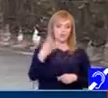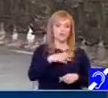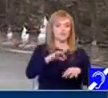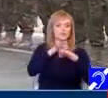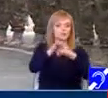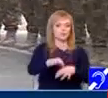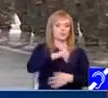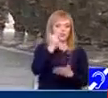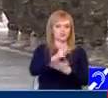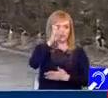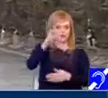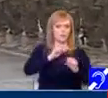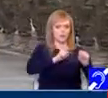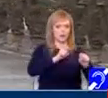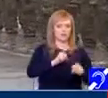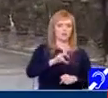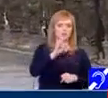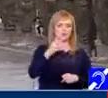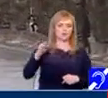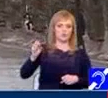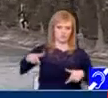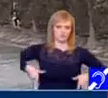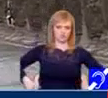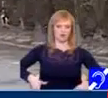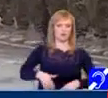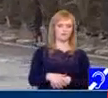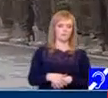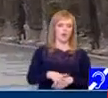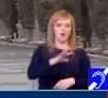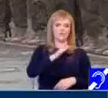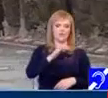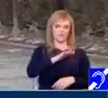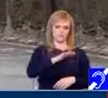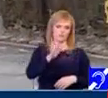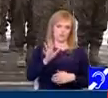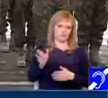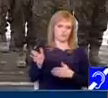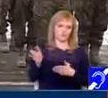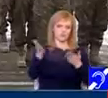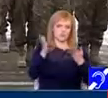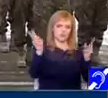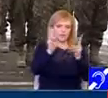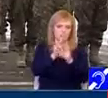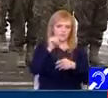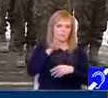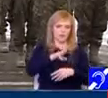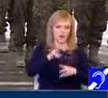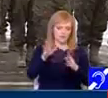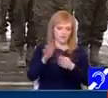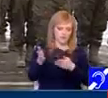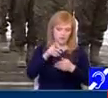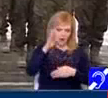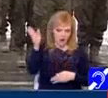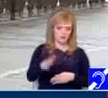însoțit de șeful statului major al apărării, generalul Nicolae Ciuca. Ceremonia oficială de întâmpinare va avea loc mâine dimineață la sediul Ministerului Apărării